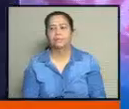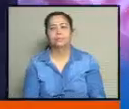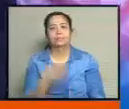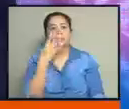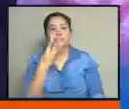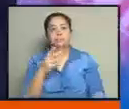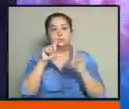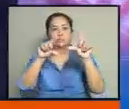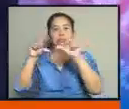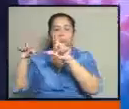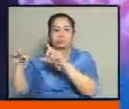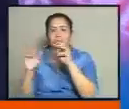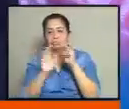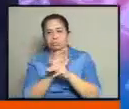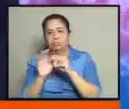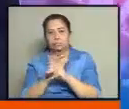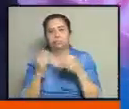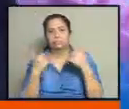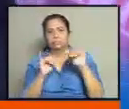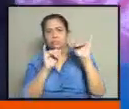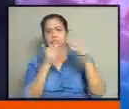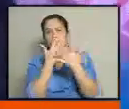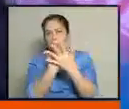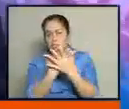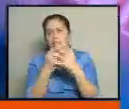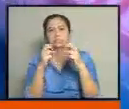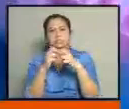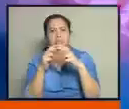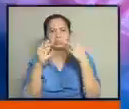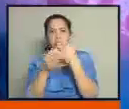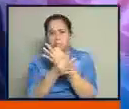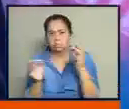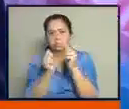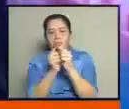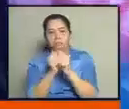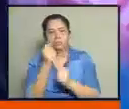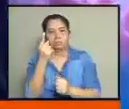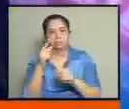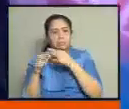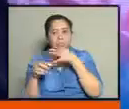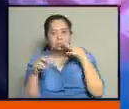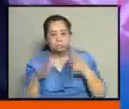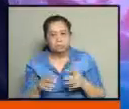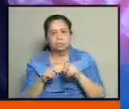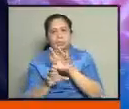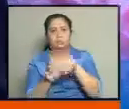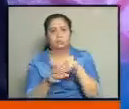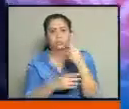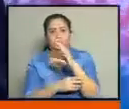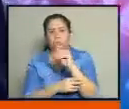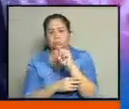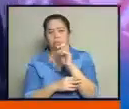Apat naman sa mga akusado sa massacre ang nandun pa rin sa kulungan kahit na absuelto na. Kabilang ditong isang magsasaka na nadami lamang daw sa